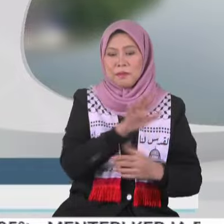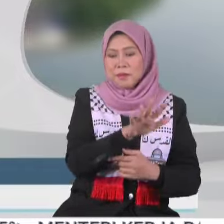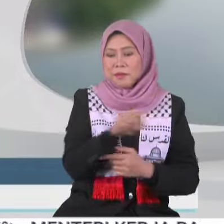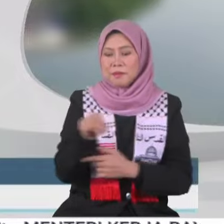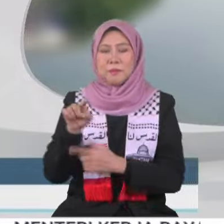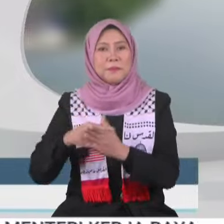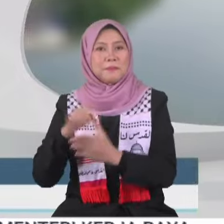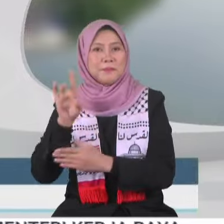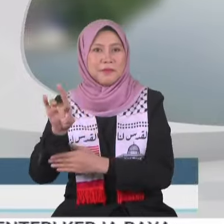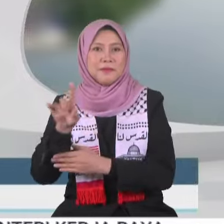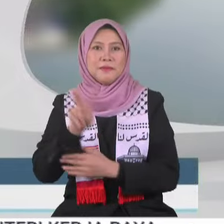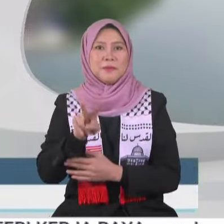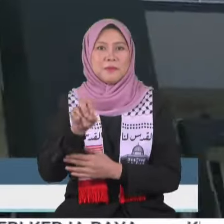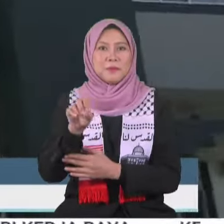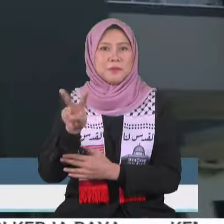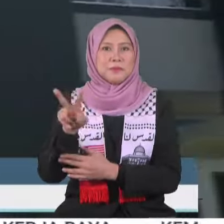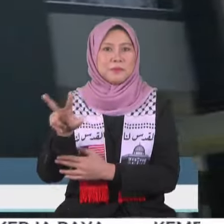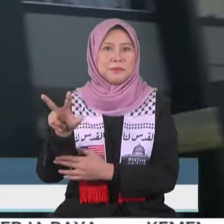Ogos 2023.